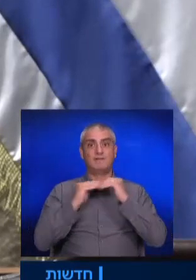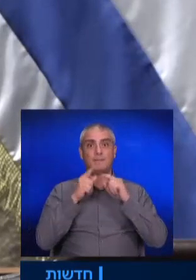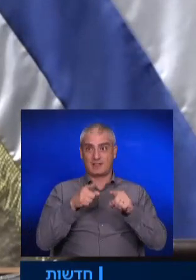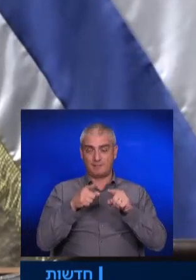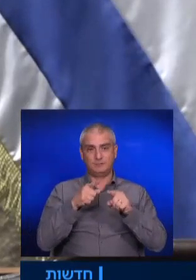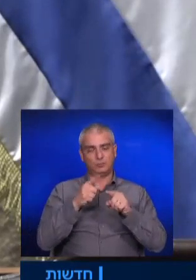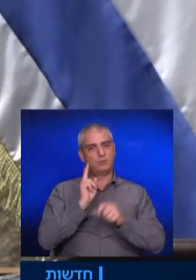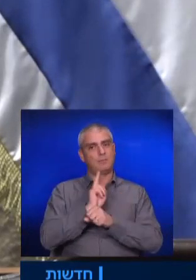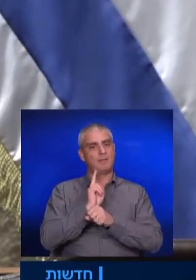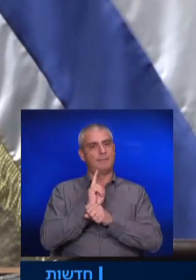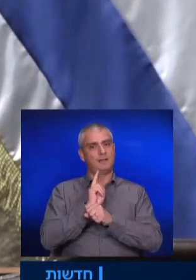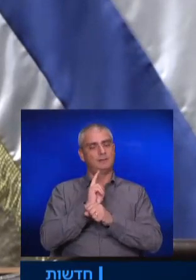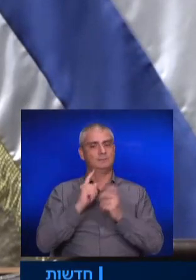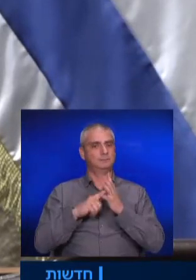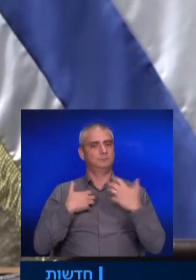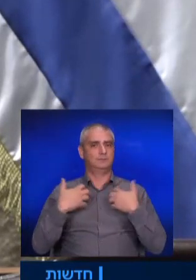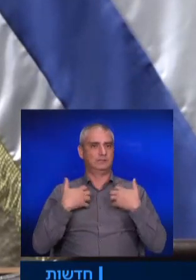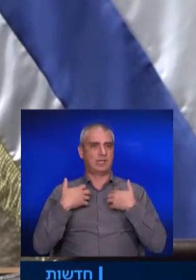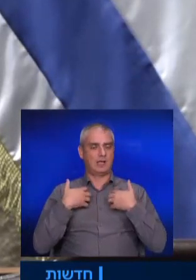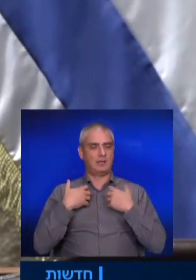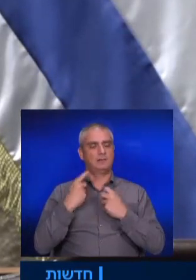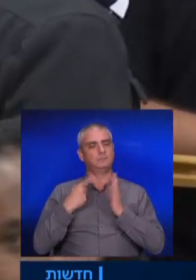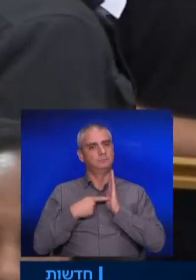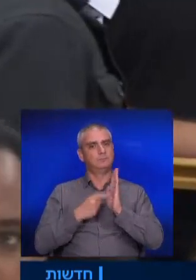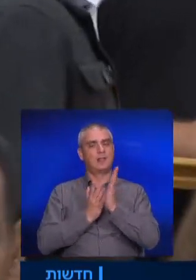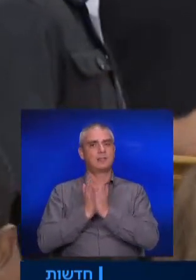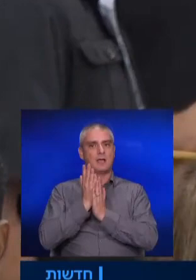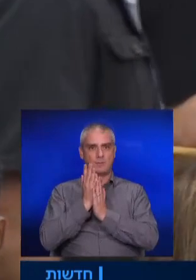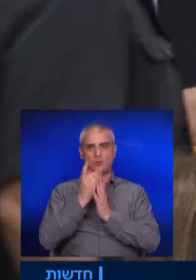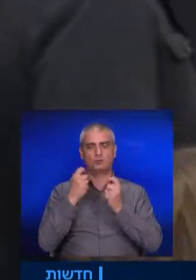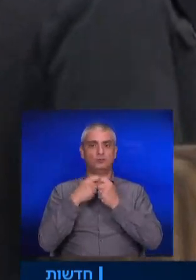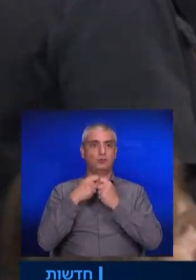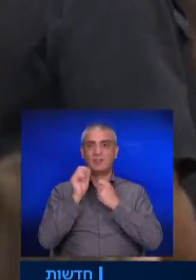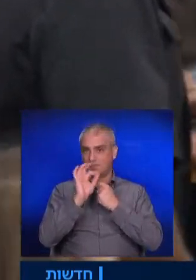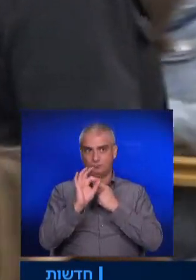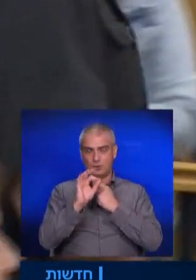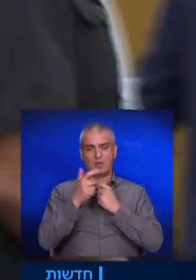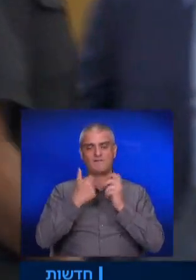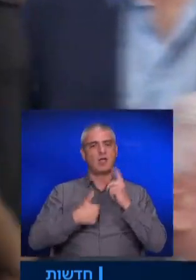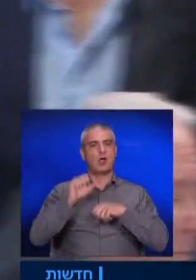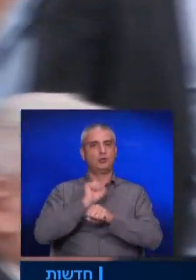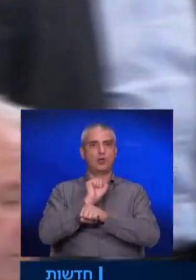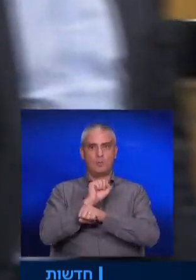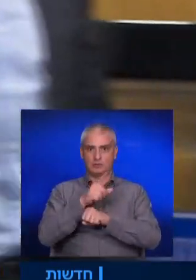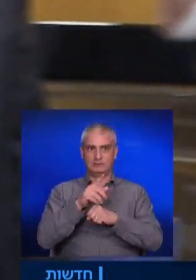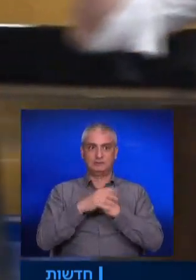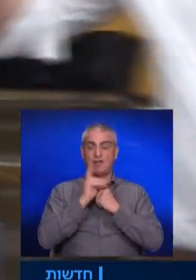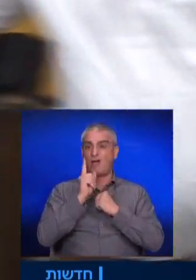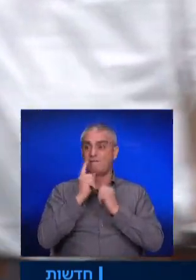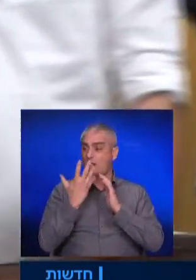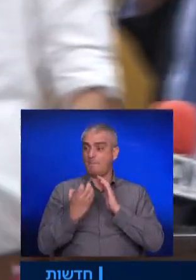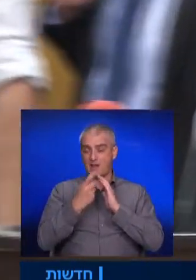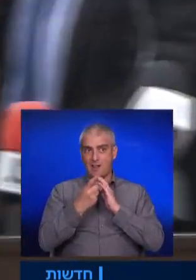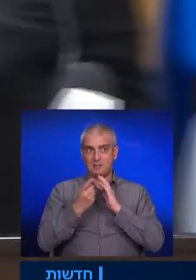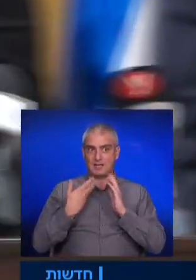לשחק את המשחק ומשדר נאמנות מלאה כלפי שותפיו וכלפי ראש האופוזיציה. אלא שבהקלטה שהגיעה לידינו מתוך